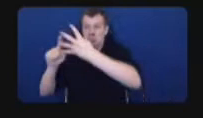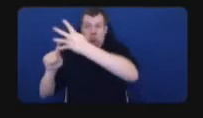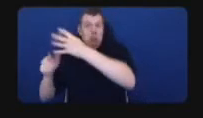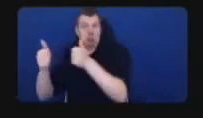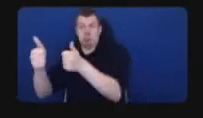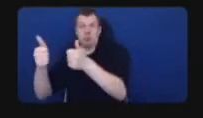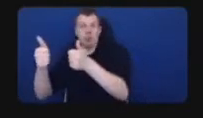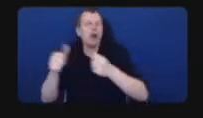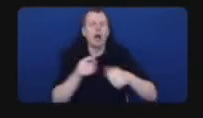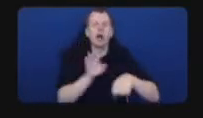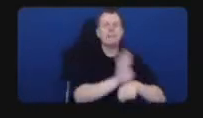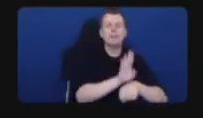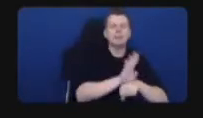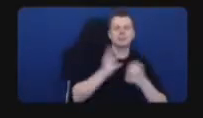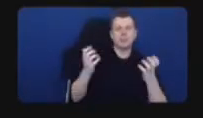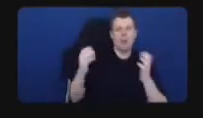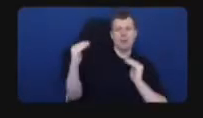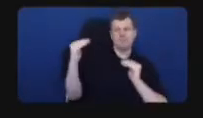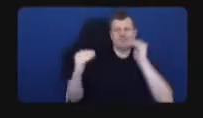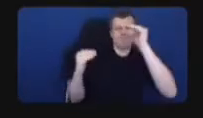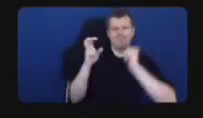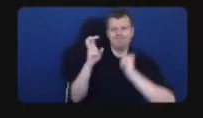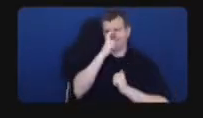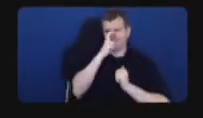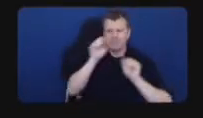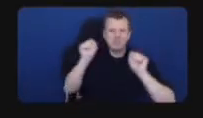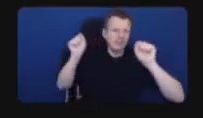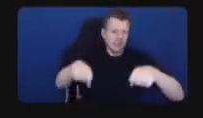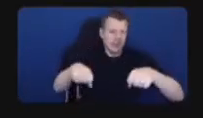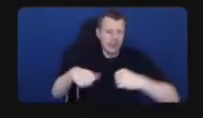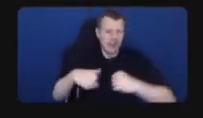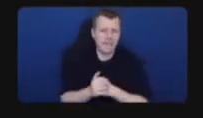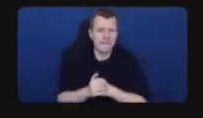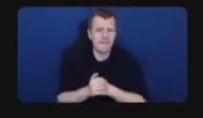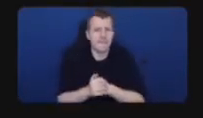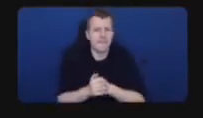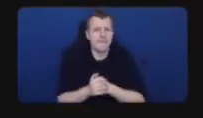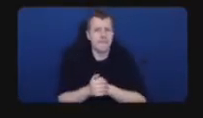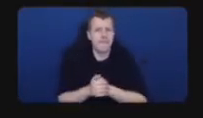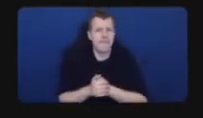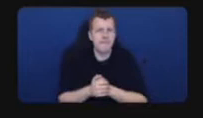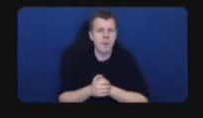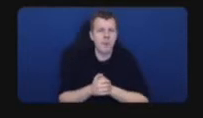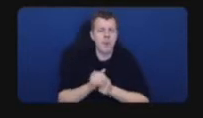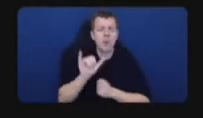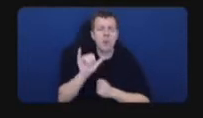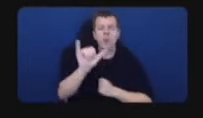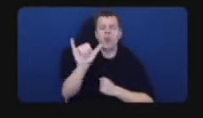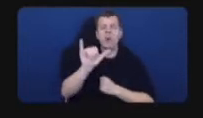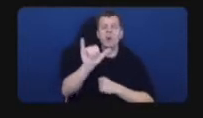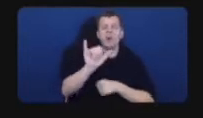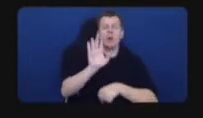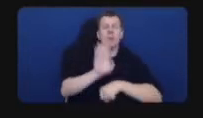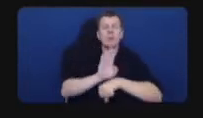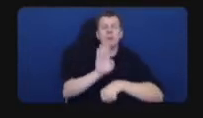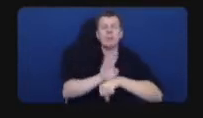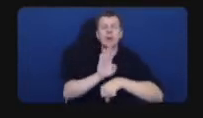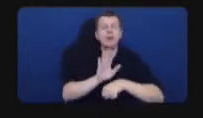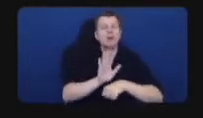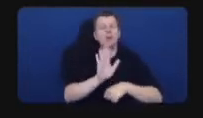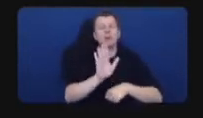城政府还没有出这个强制性的规定呢，那各个企业呢，他们可以有他们的要求。